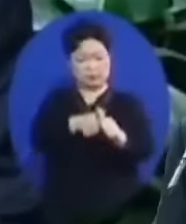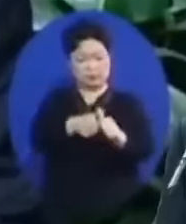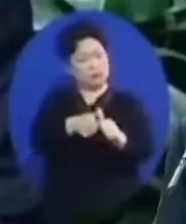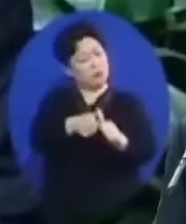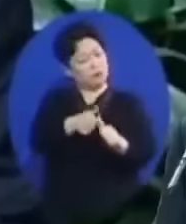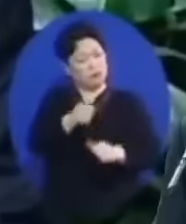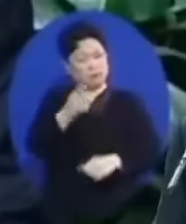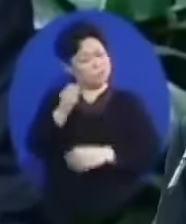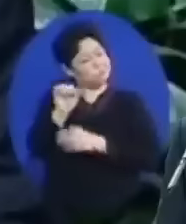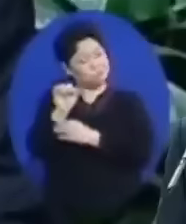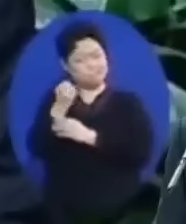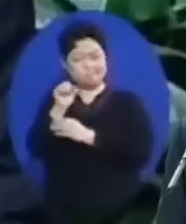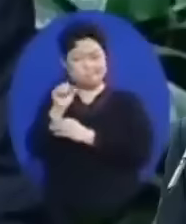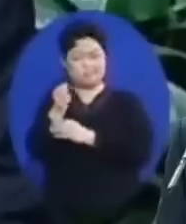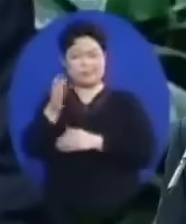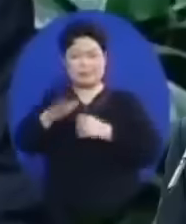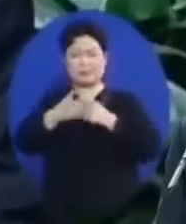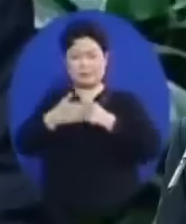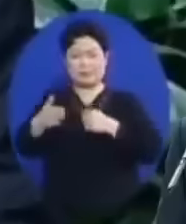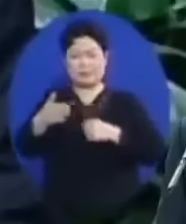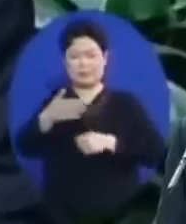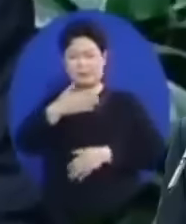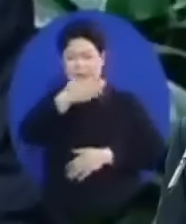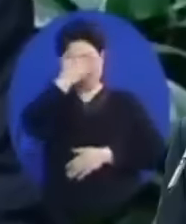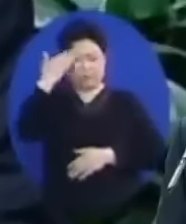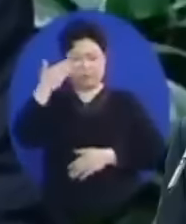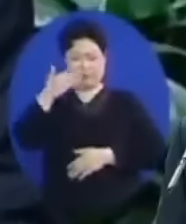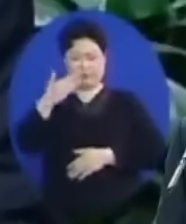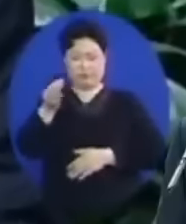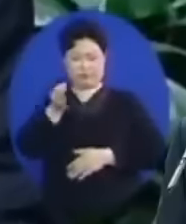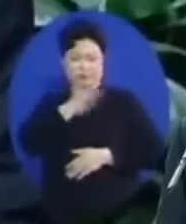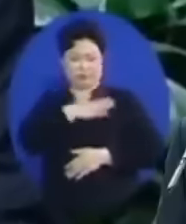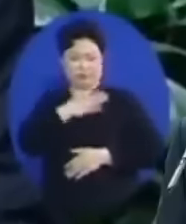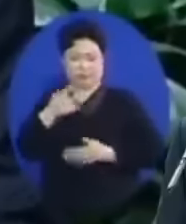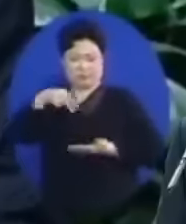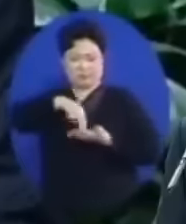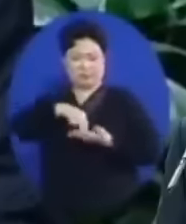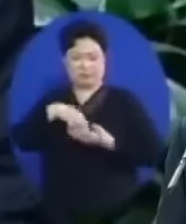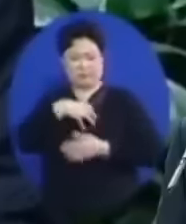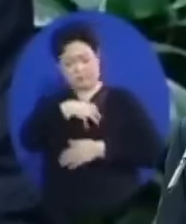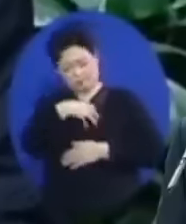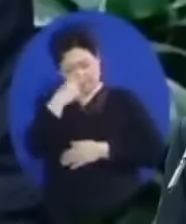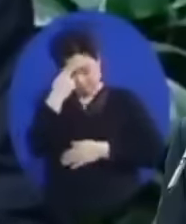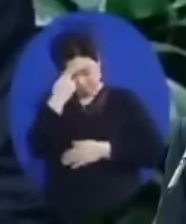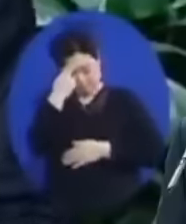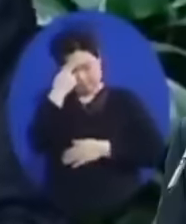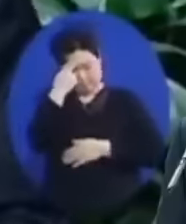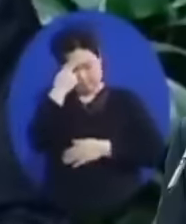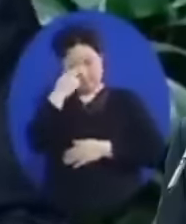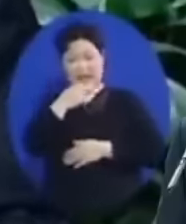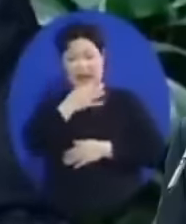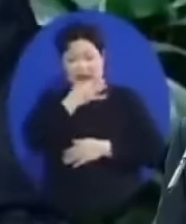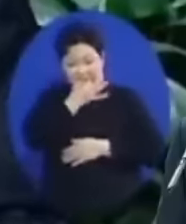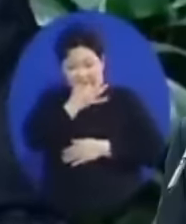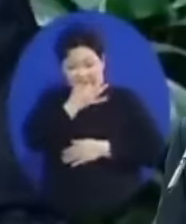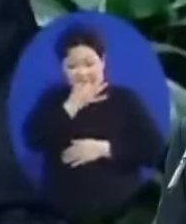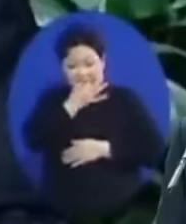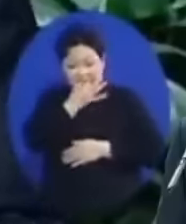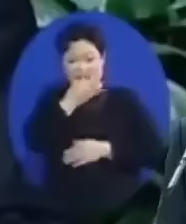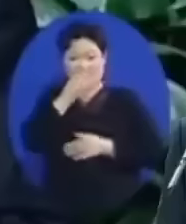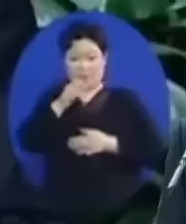수가 있느냐? 그러므로 그는 일어나서 그냥 근심을 하고 떠났습니다. 욕심과